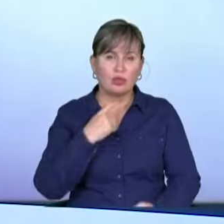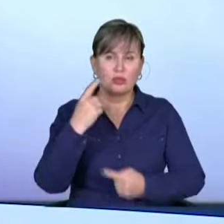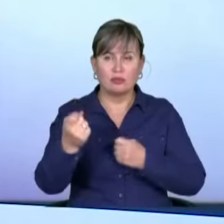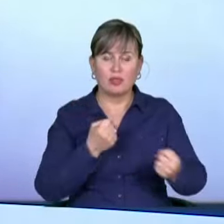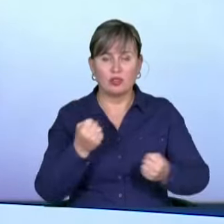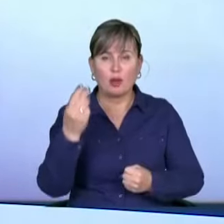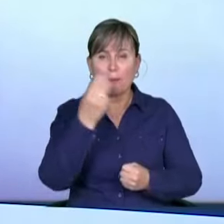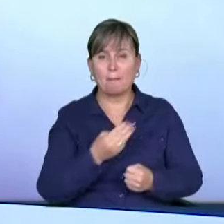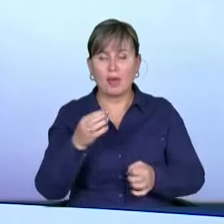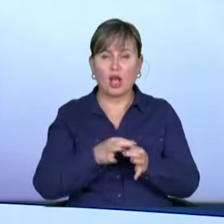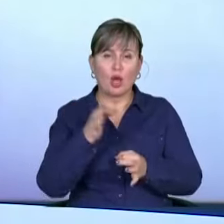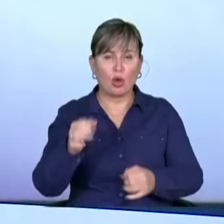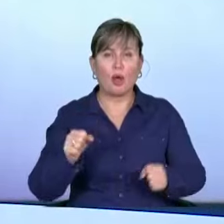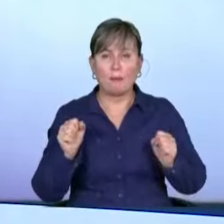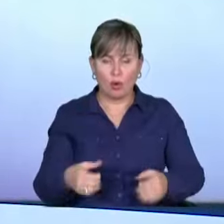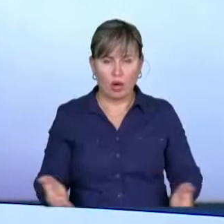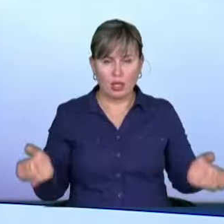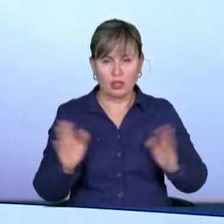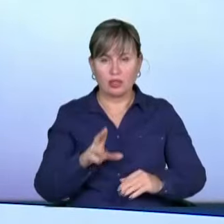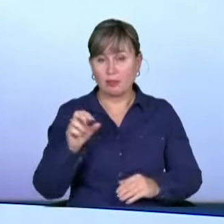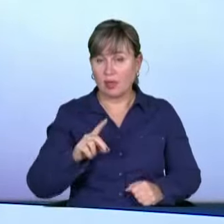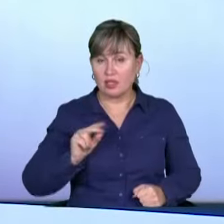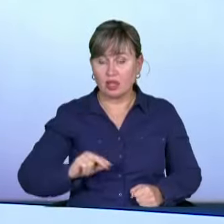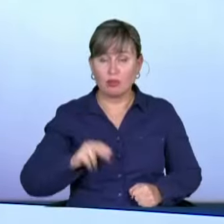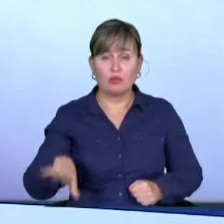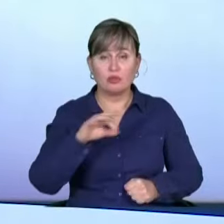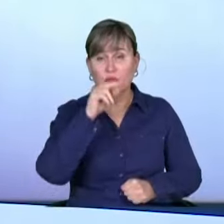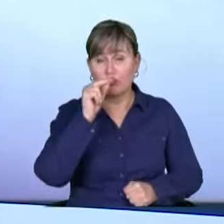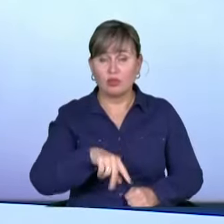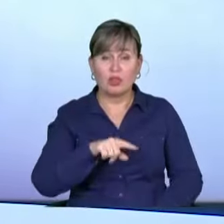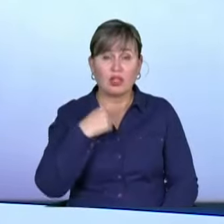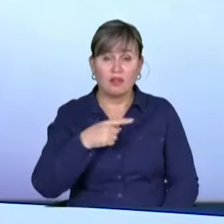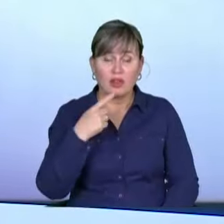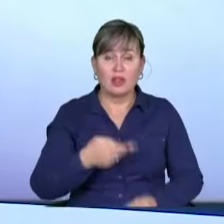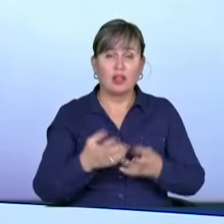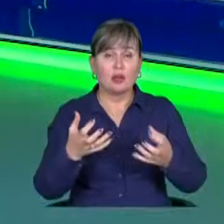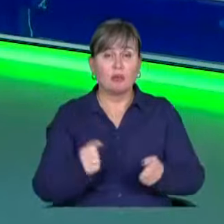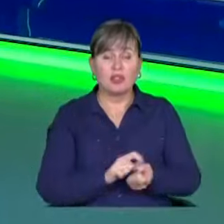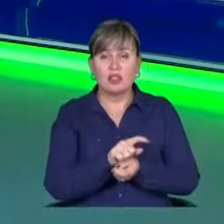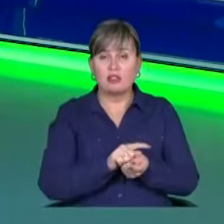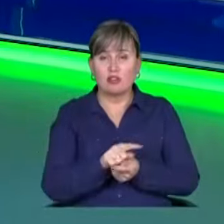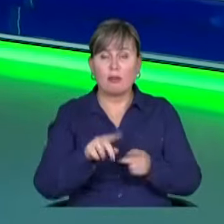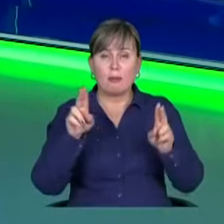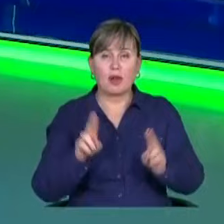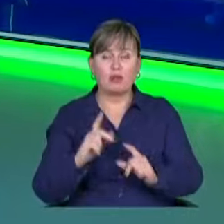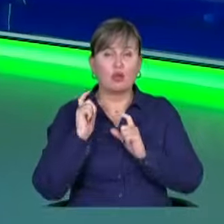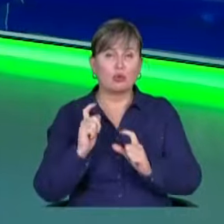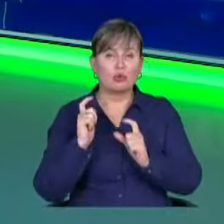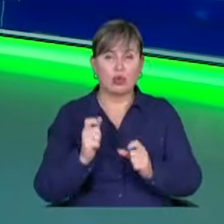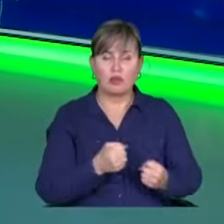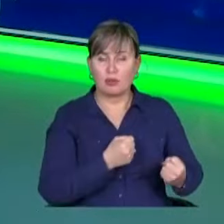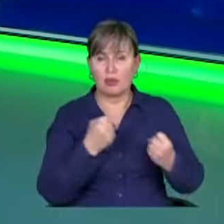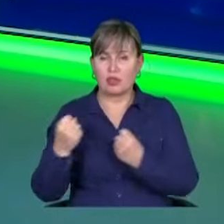в Мангистауской области могут остаться без работы. Всему виной, говорят они, приняты изменения в правилах грузовых